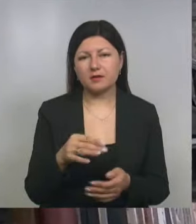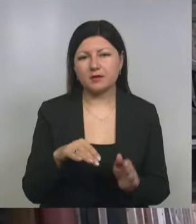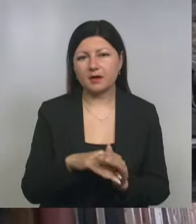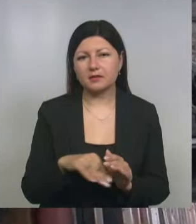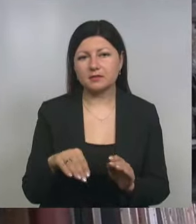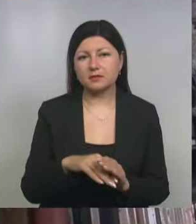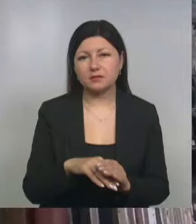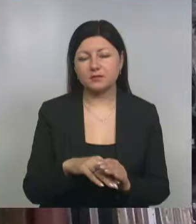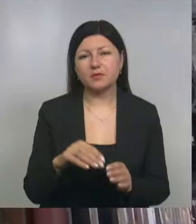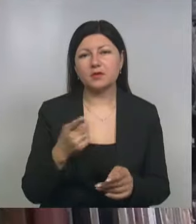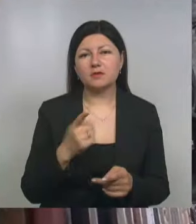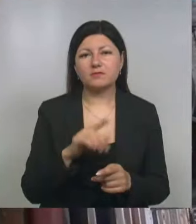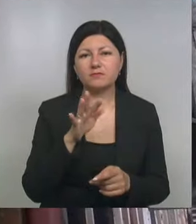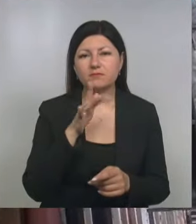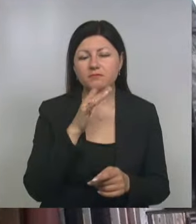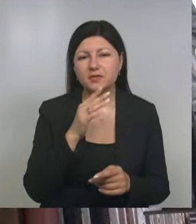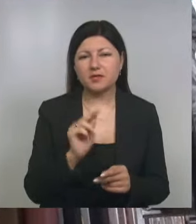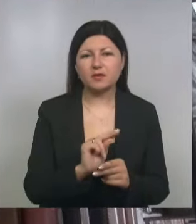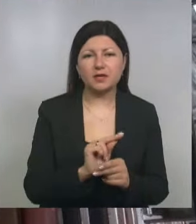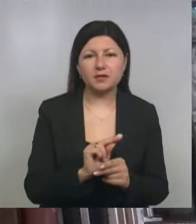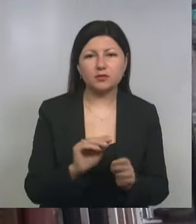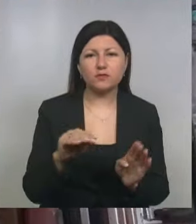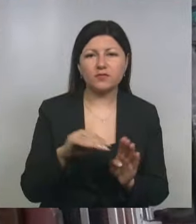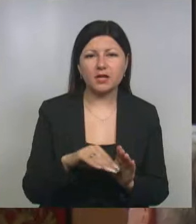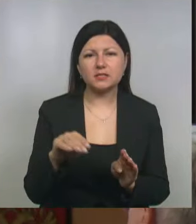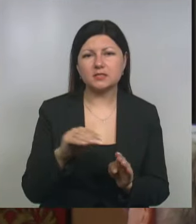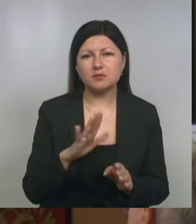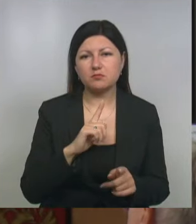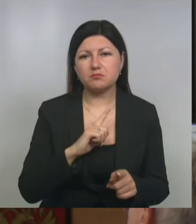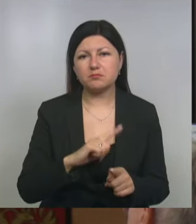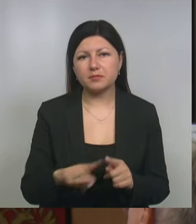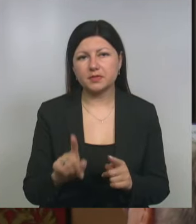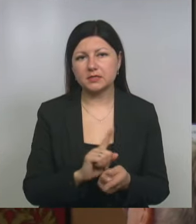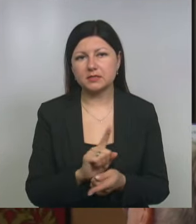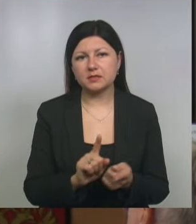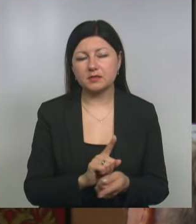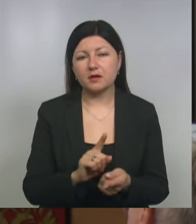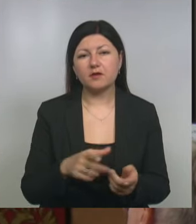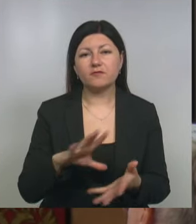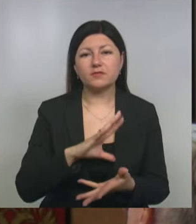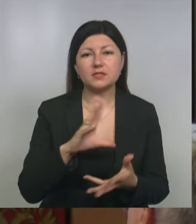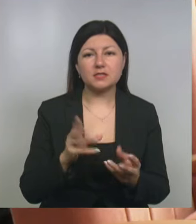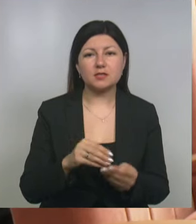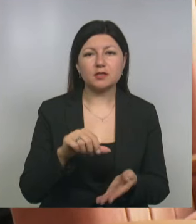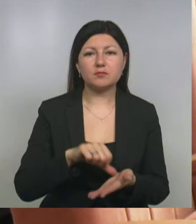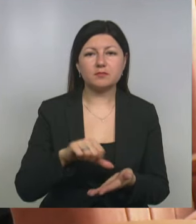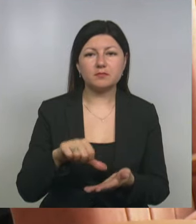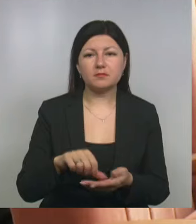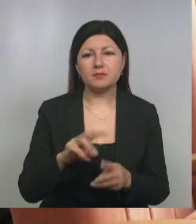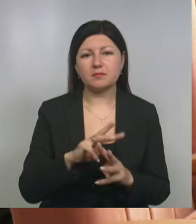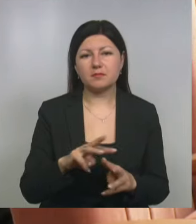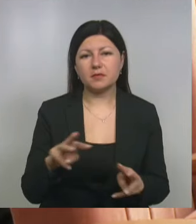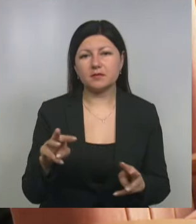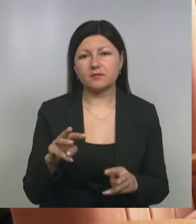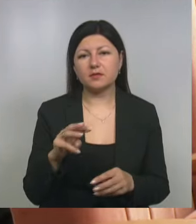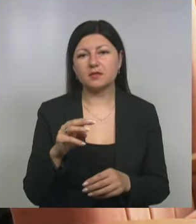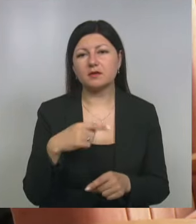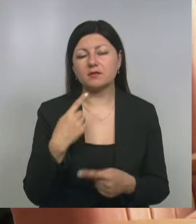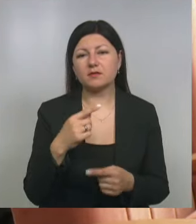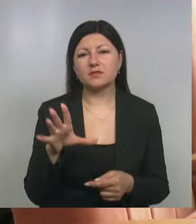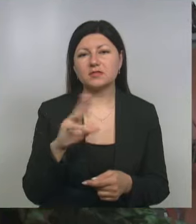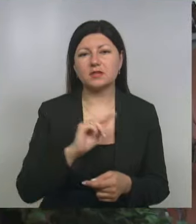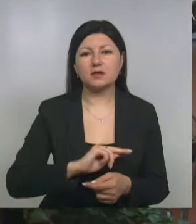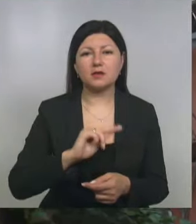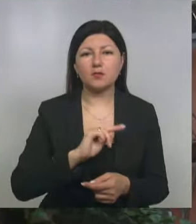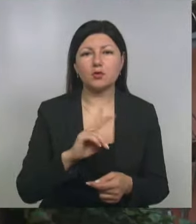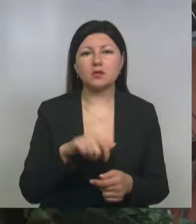В ответ на вызовы времени корректировки в бюджет вносили максимально быстро. В целом же, как отметили представители Минфина, вся работа над главным